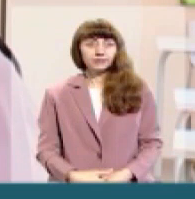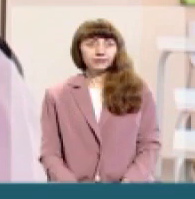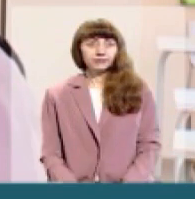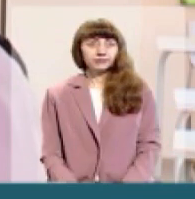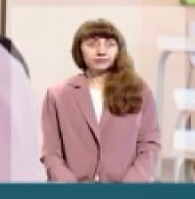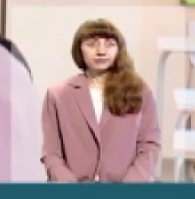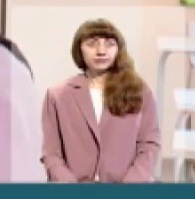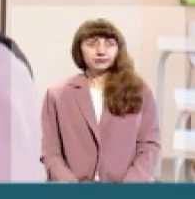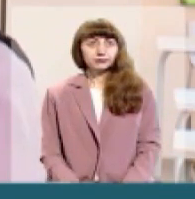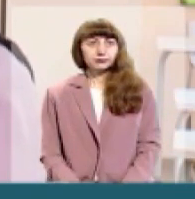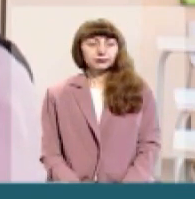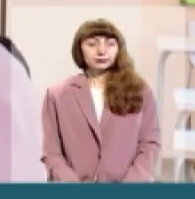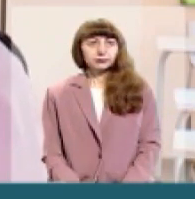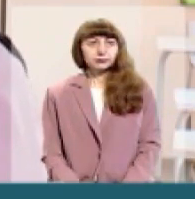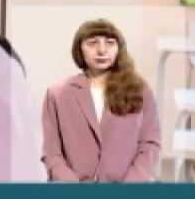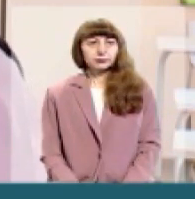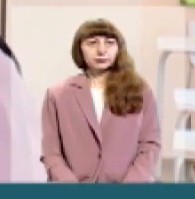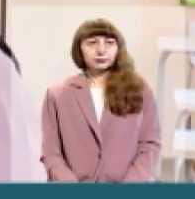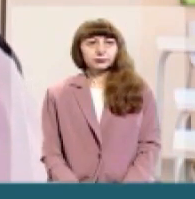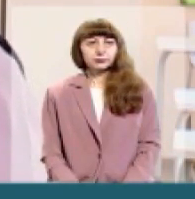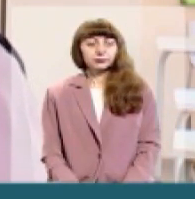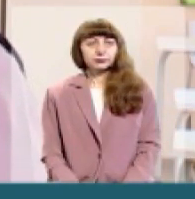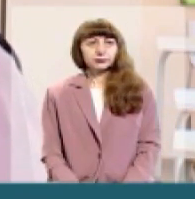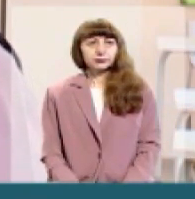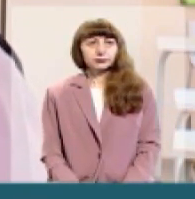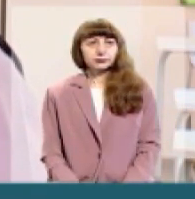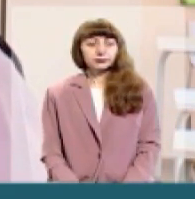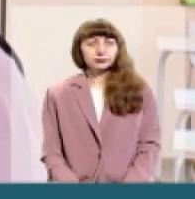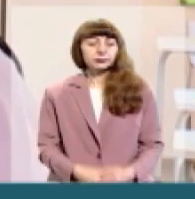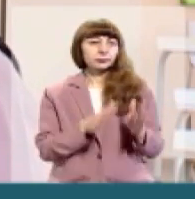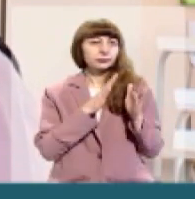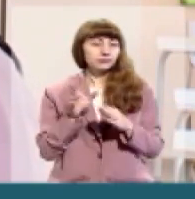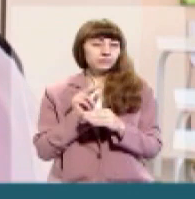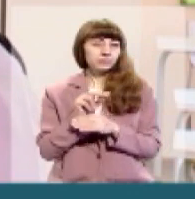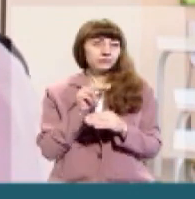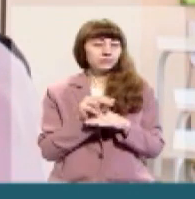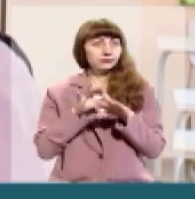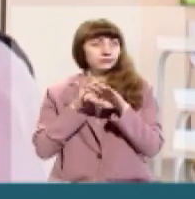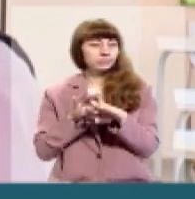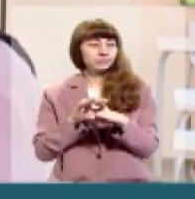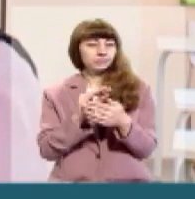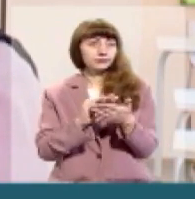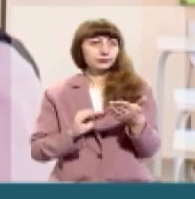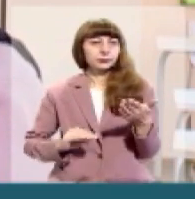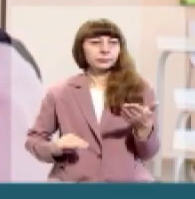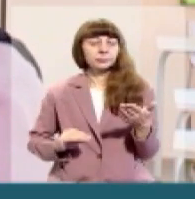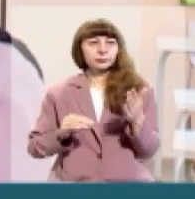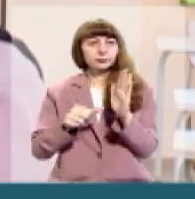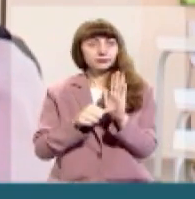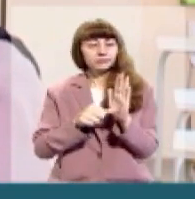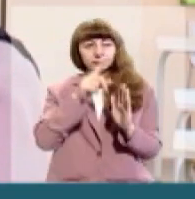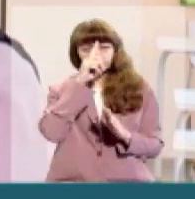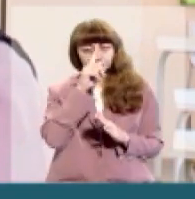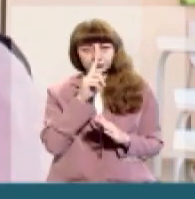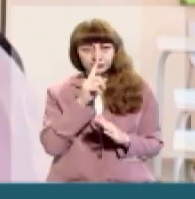яғни тапсырмалар құрастыру әзірлеу жөнінде айтылды. Яғни сонда сабағымда, өз